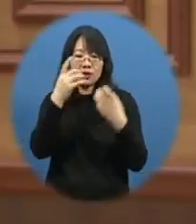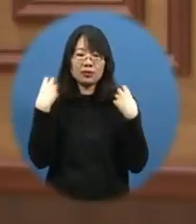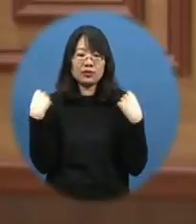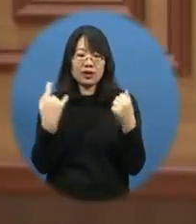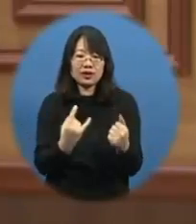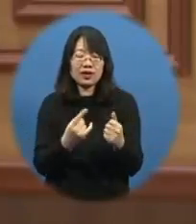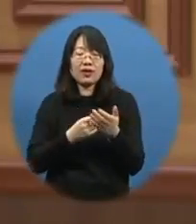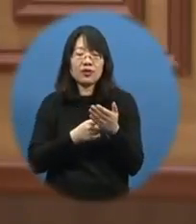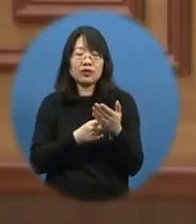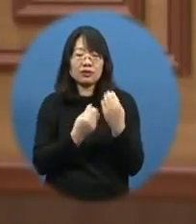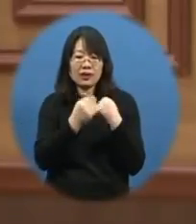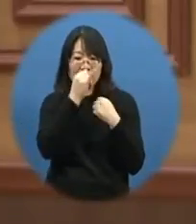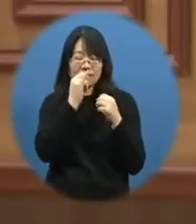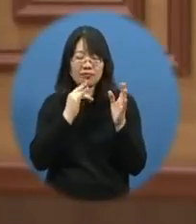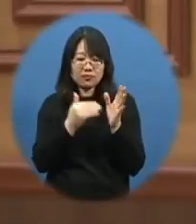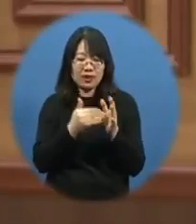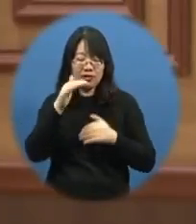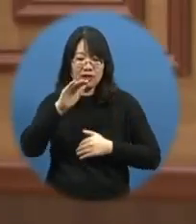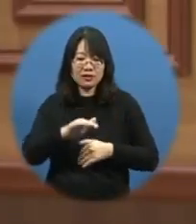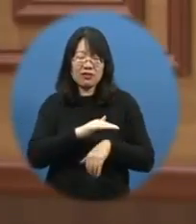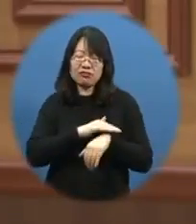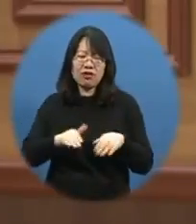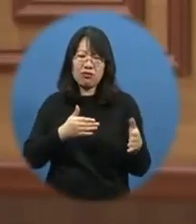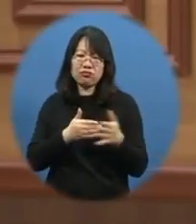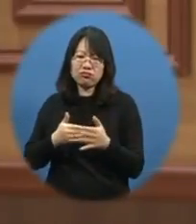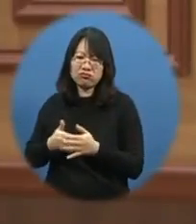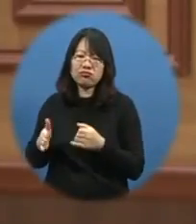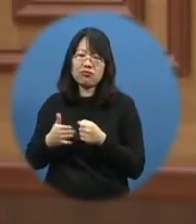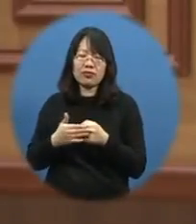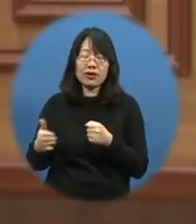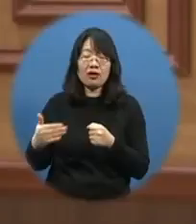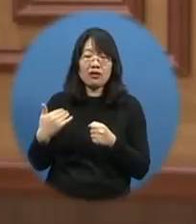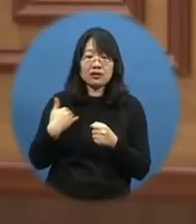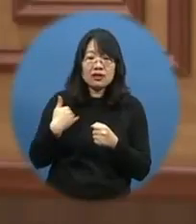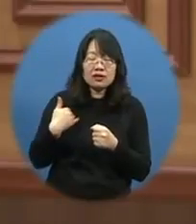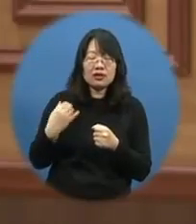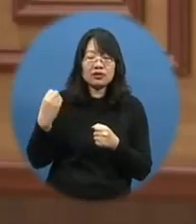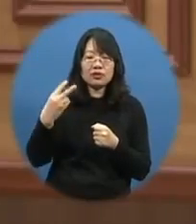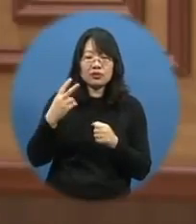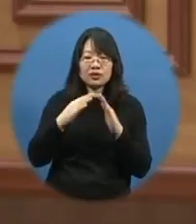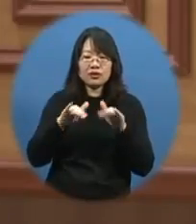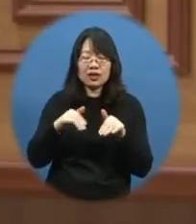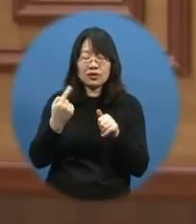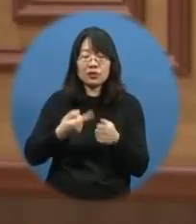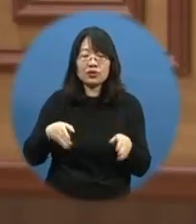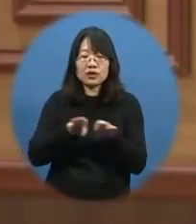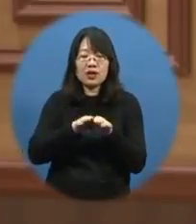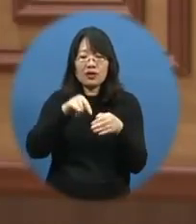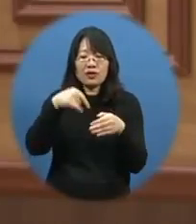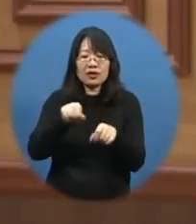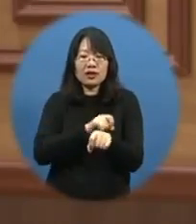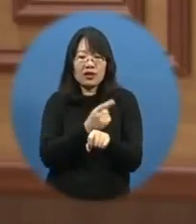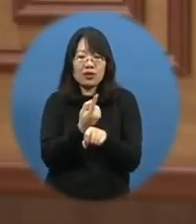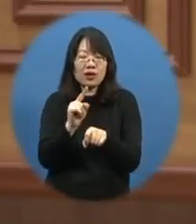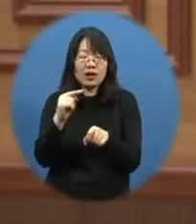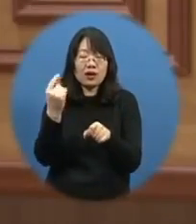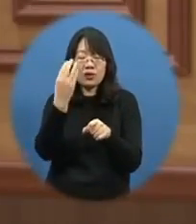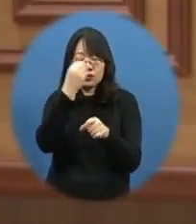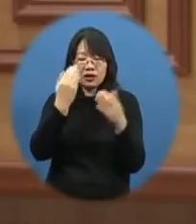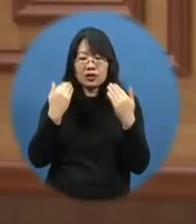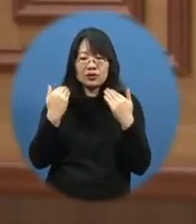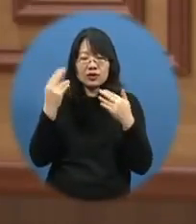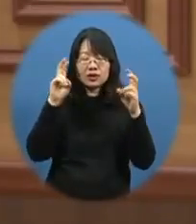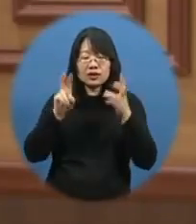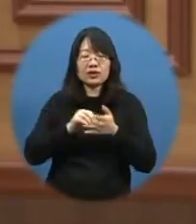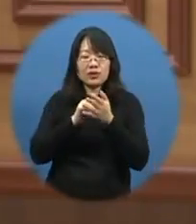대고 건의도 많이 하고 그랬습니다만 참 잘 안 받아들이고요. 어허. 제가 저희 전남교육청에서 특성화 고등학생들